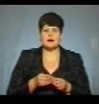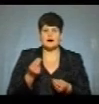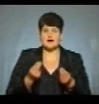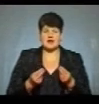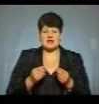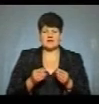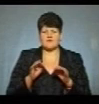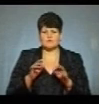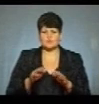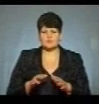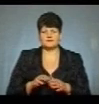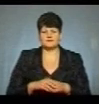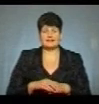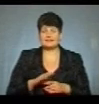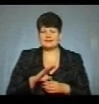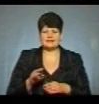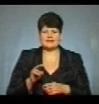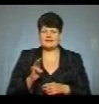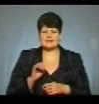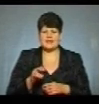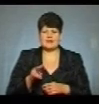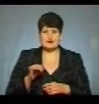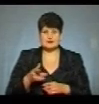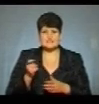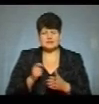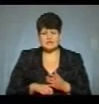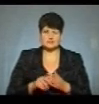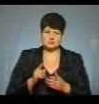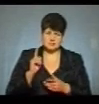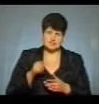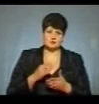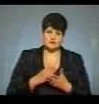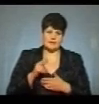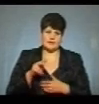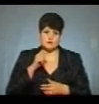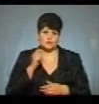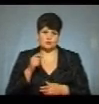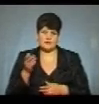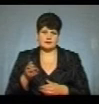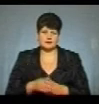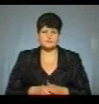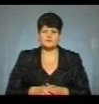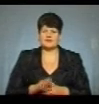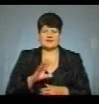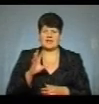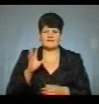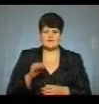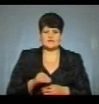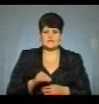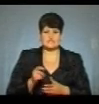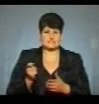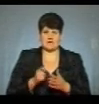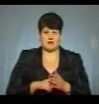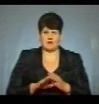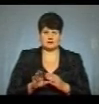автомати ви легальні чи нелегальні? Нелегальні. Ви закрили, чи знаєте ви про існування, що є на Лесі Українки? Не всі нелегальні